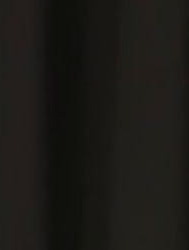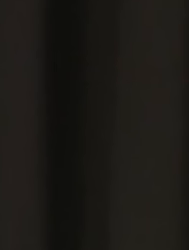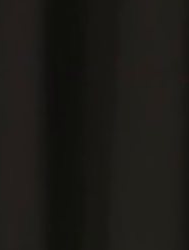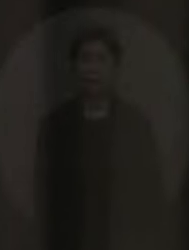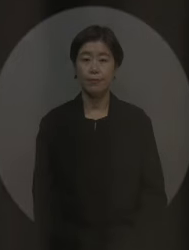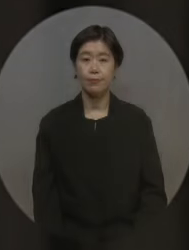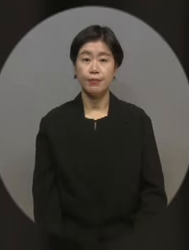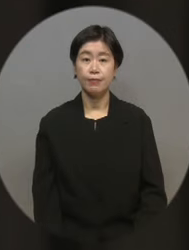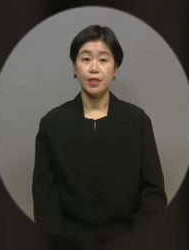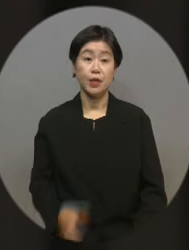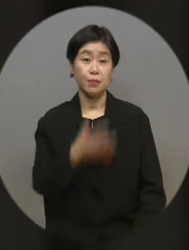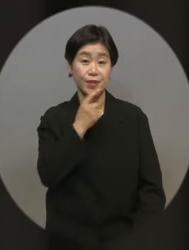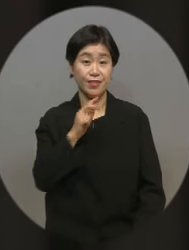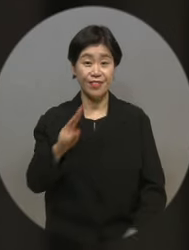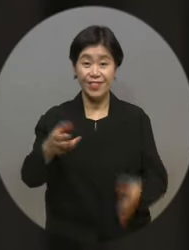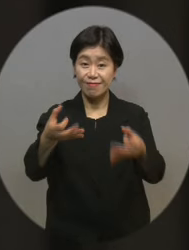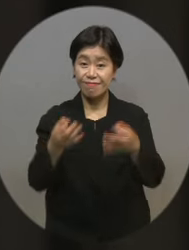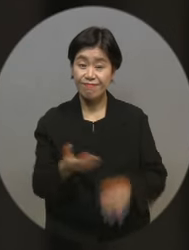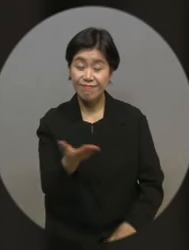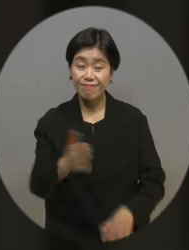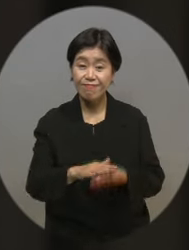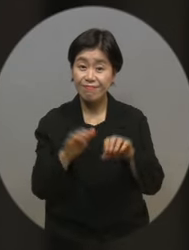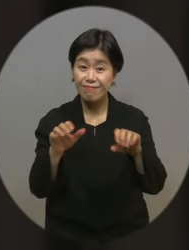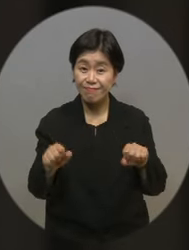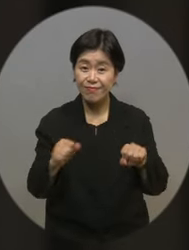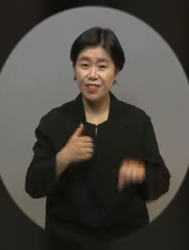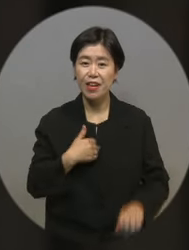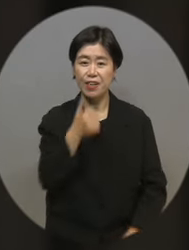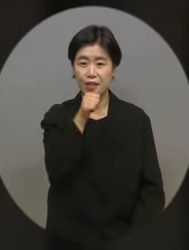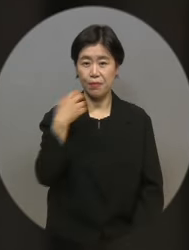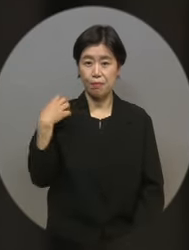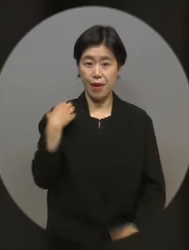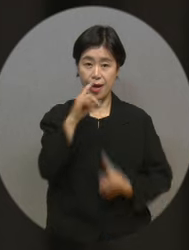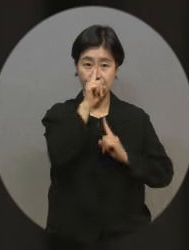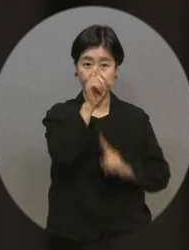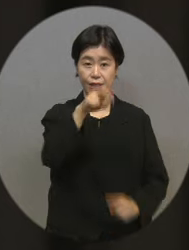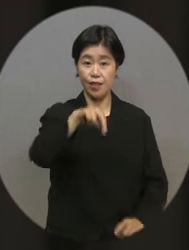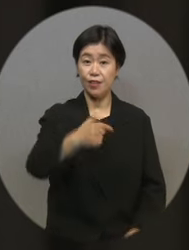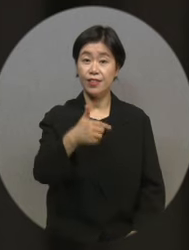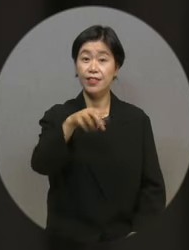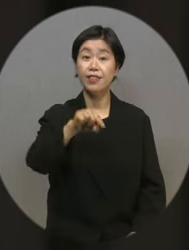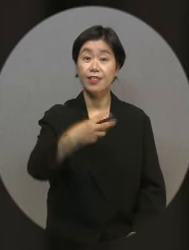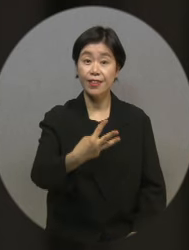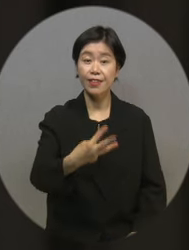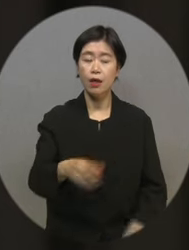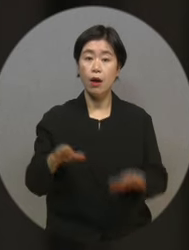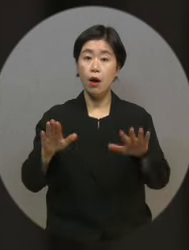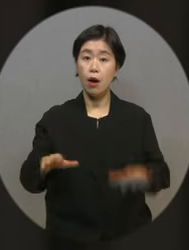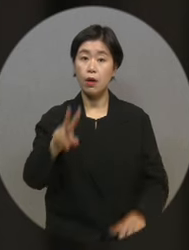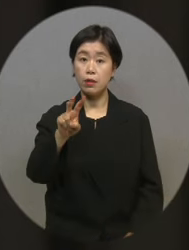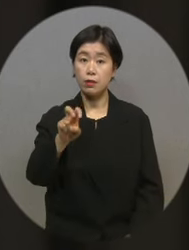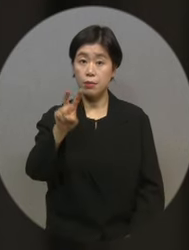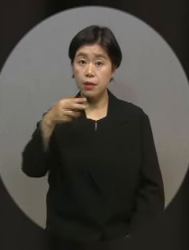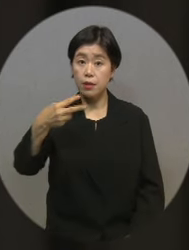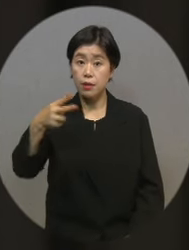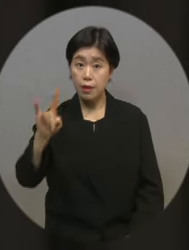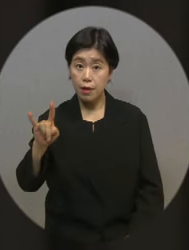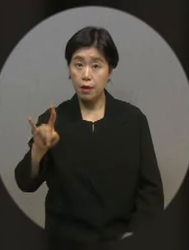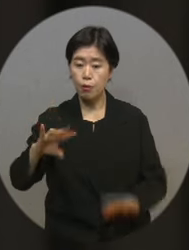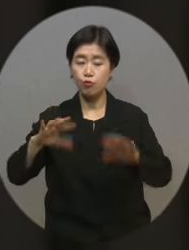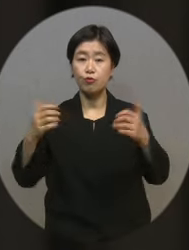봉지TV 시청자 여러분 안녕하십니까? 아나운서 이윤철입니다. 이번 22대 국회의원